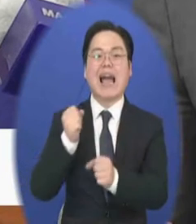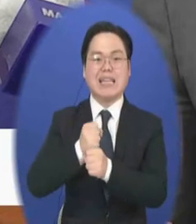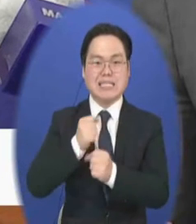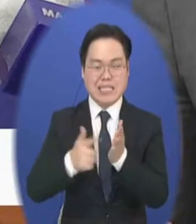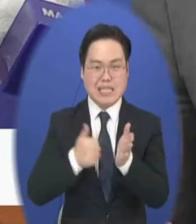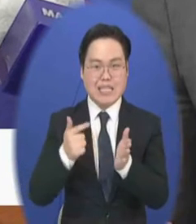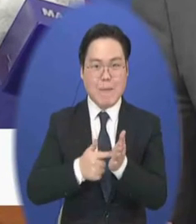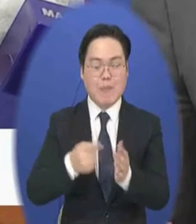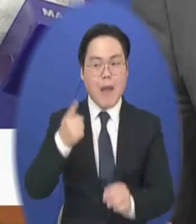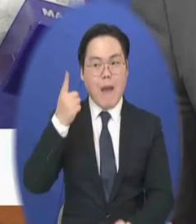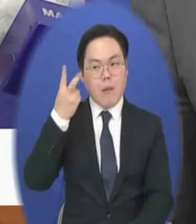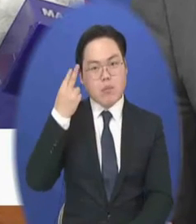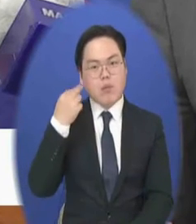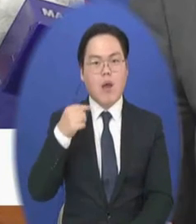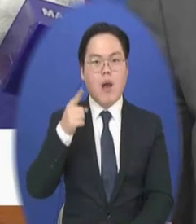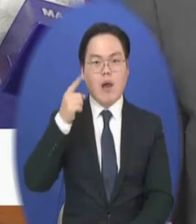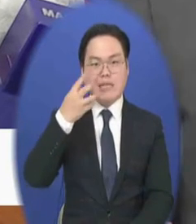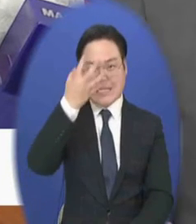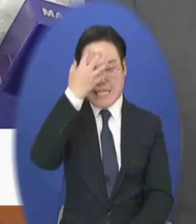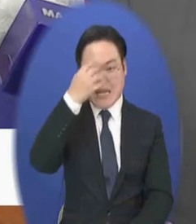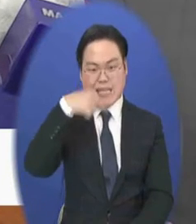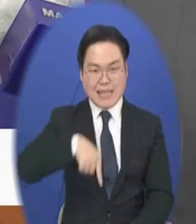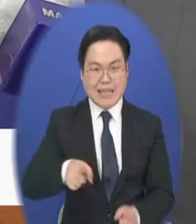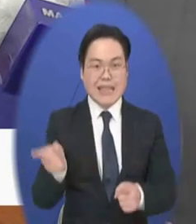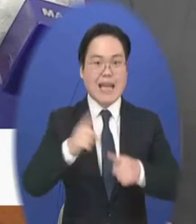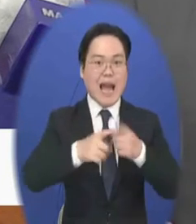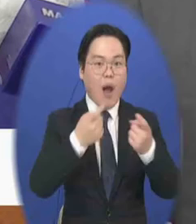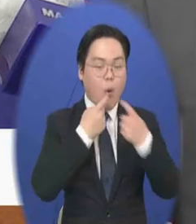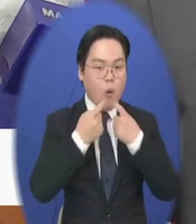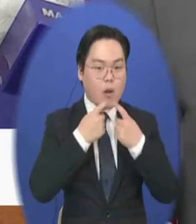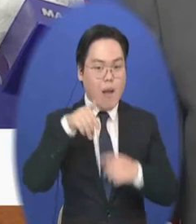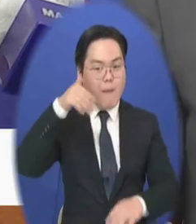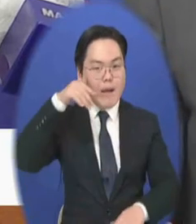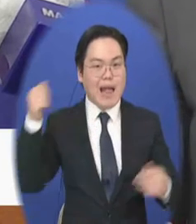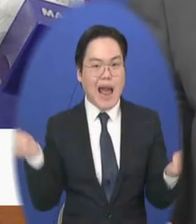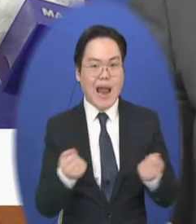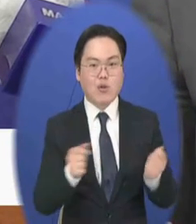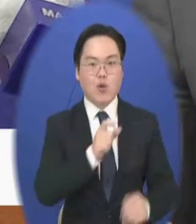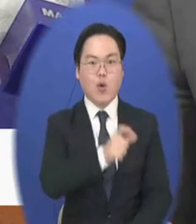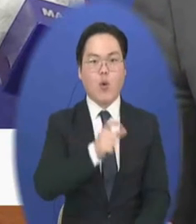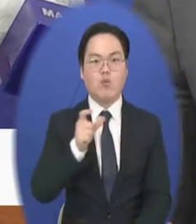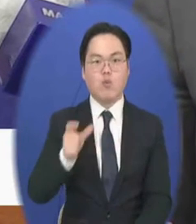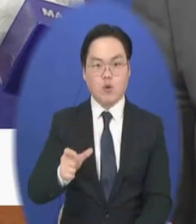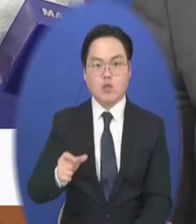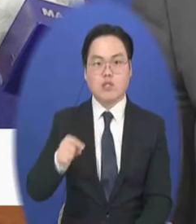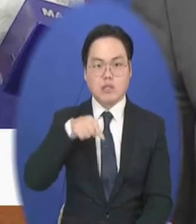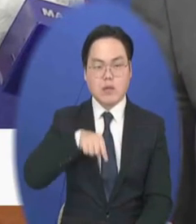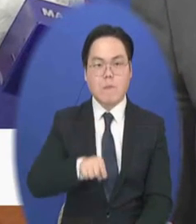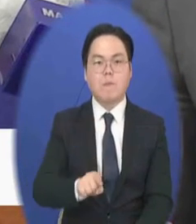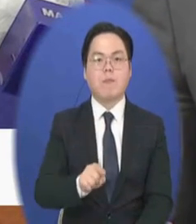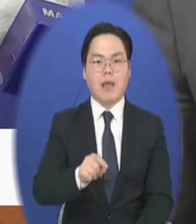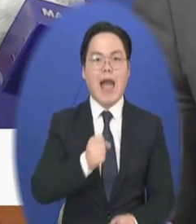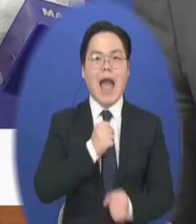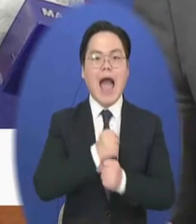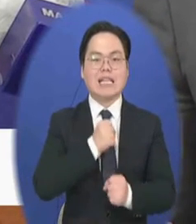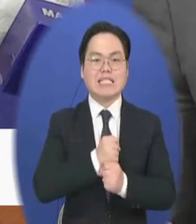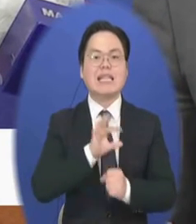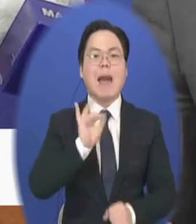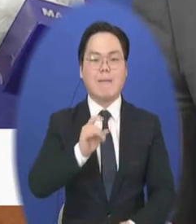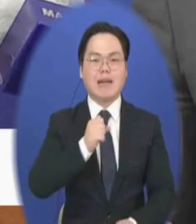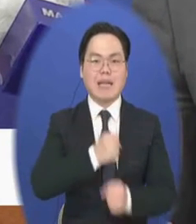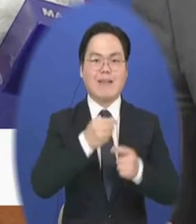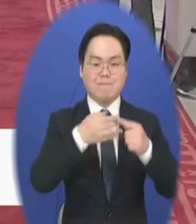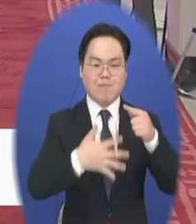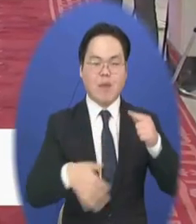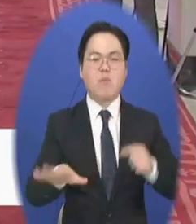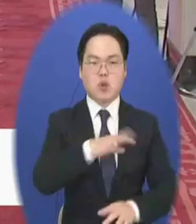засгийн газрын хурал хуралдаж малчтын талаар авахарах хэмжээгээ гаргана гэсэн байсан. Энийг бол одоо